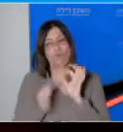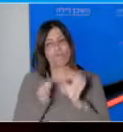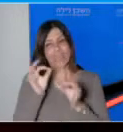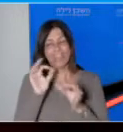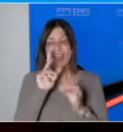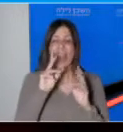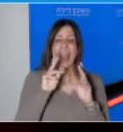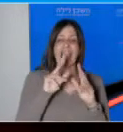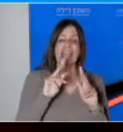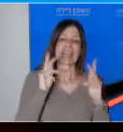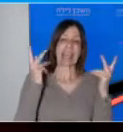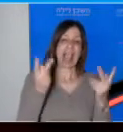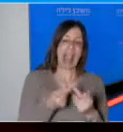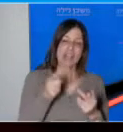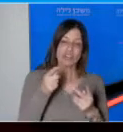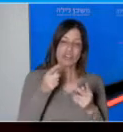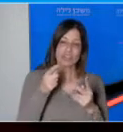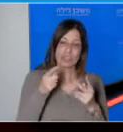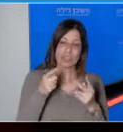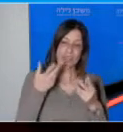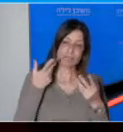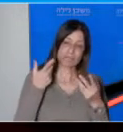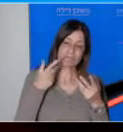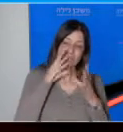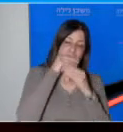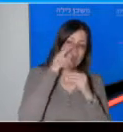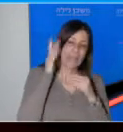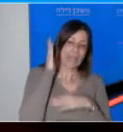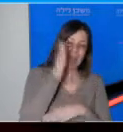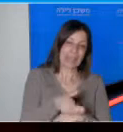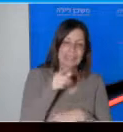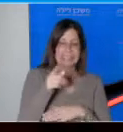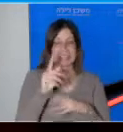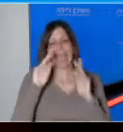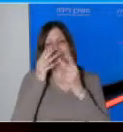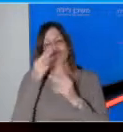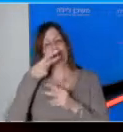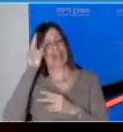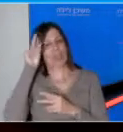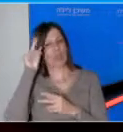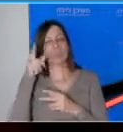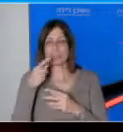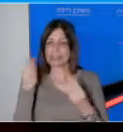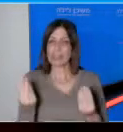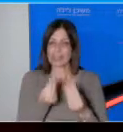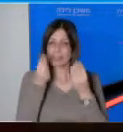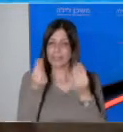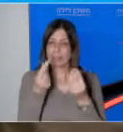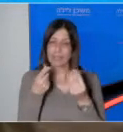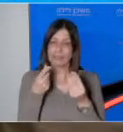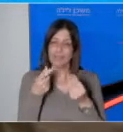היא מכוונת, שעכשיו אנחנו כבר יודעים שזה הקהל הליכודי, אלה דברים שמאוד מנגנים להם,